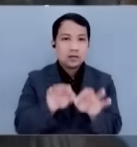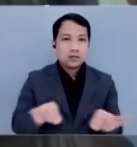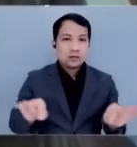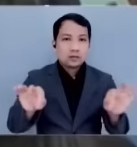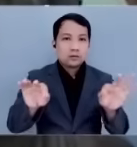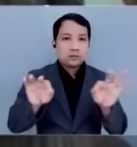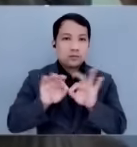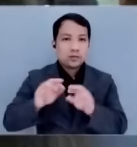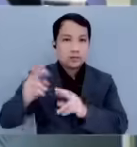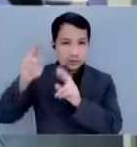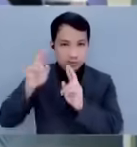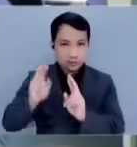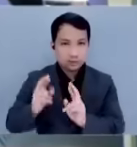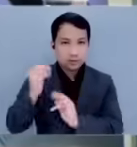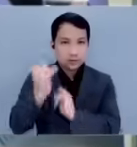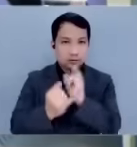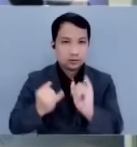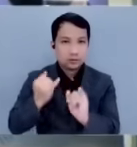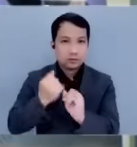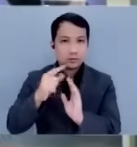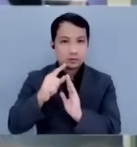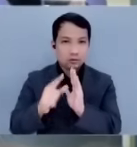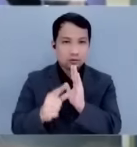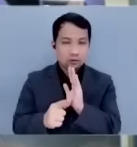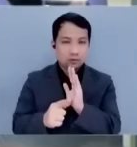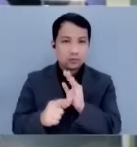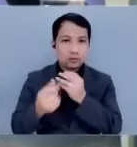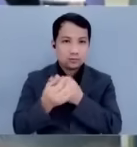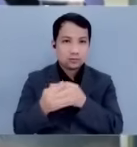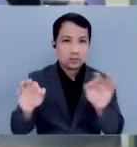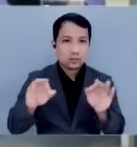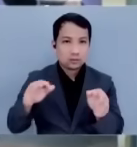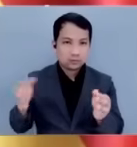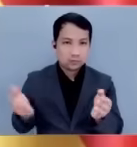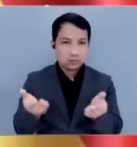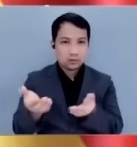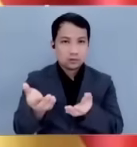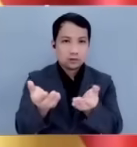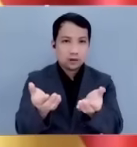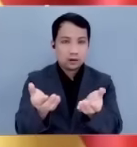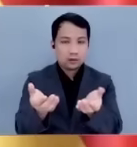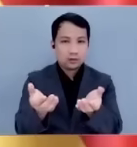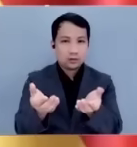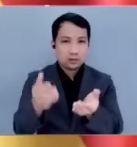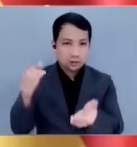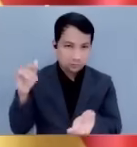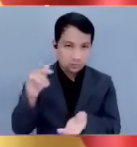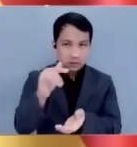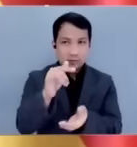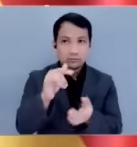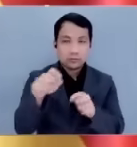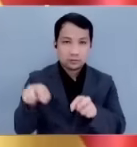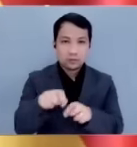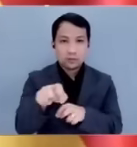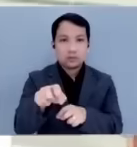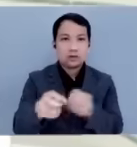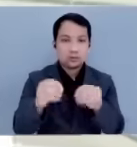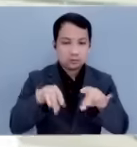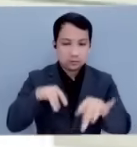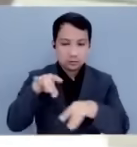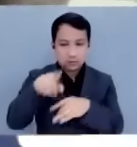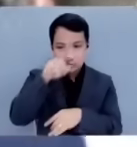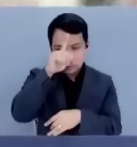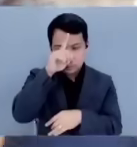pagrespeto sa international law para sa malayang paglalayag. Kasabay nito ang pagkilala ni PBBM sa kontribusyon ng Germany